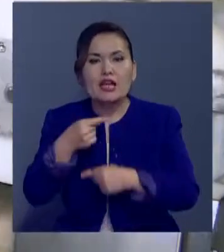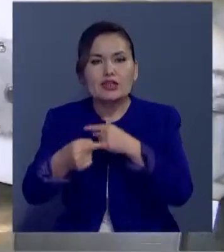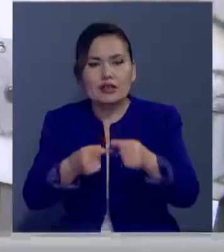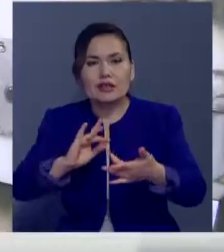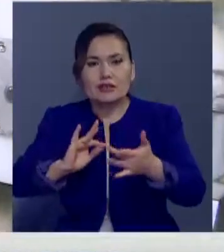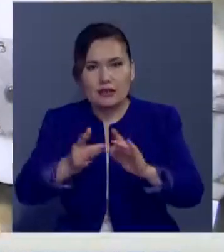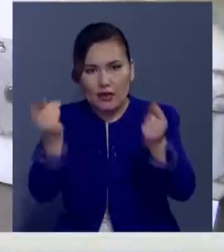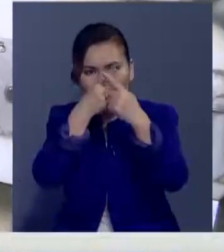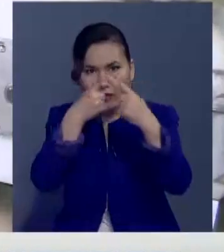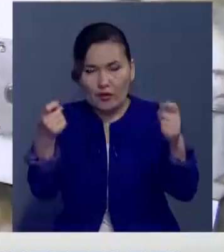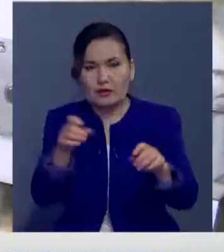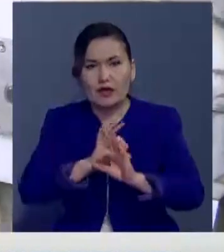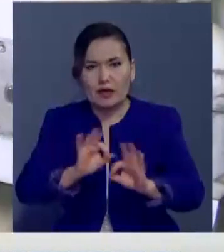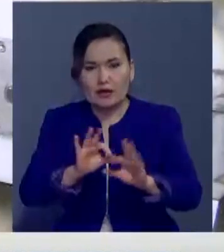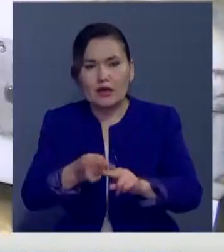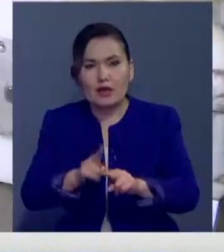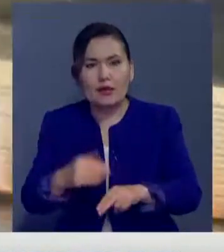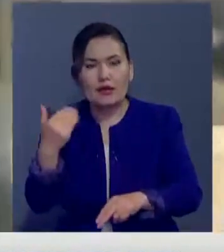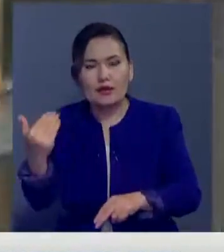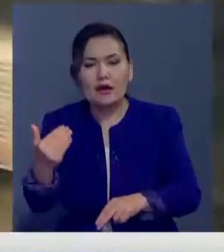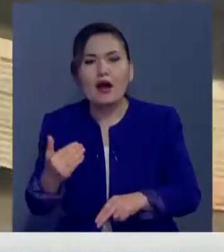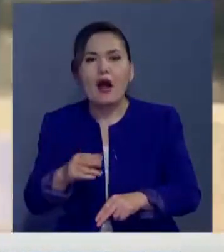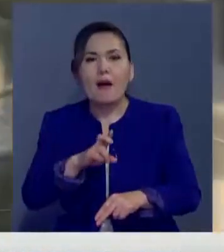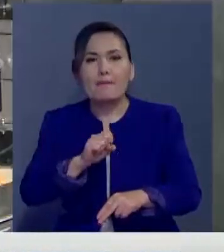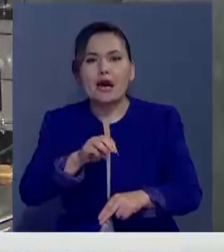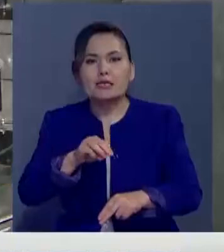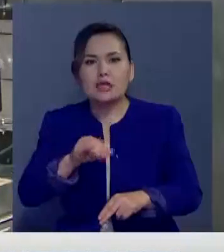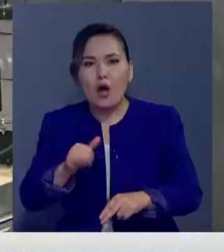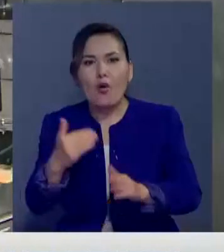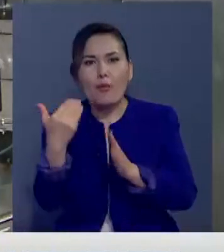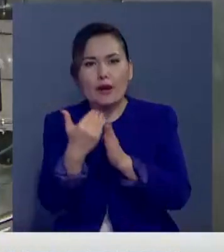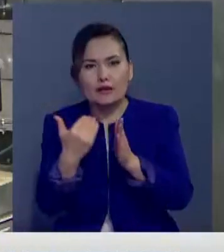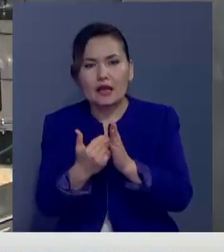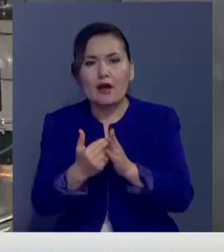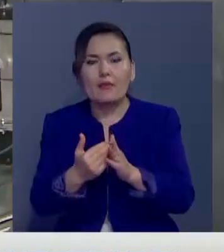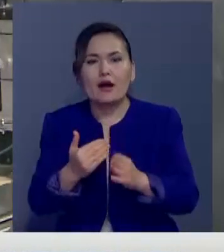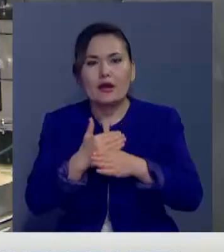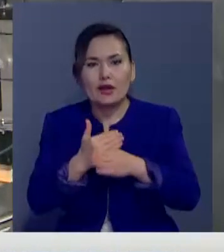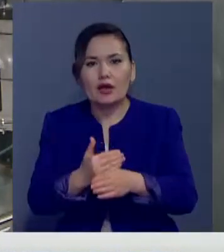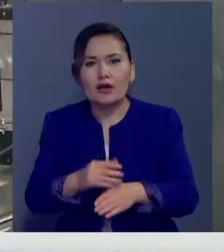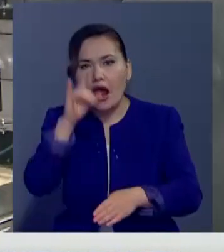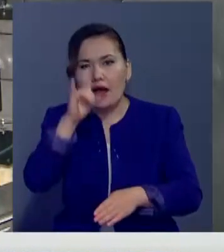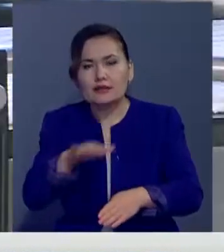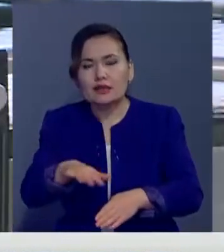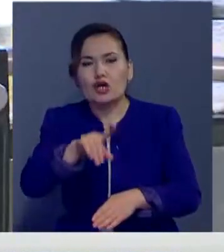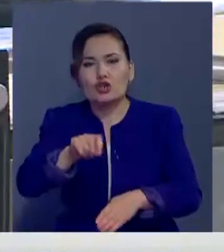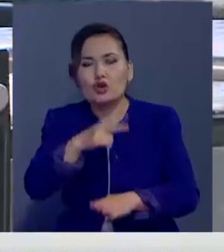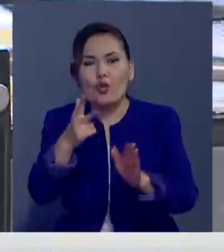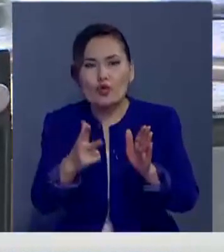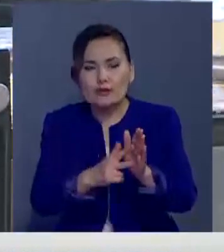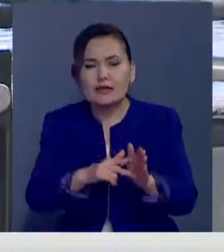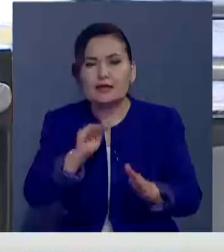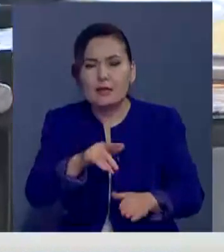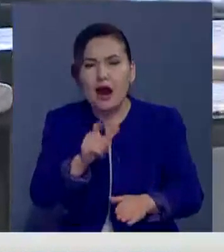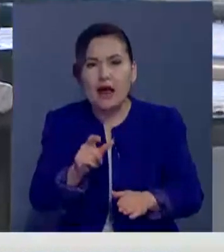онлайн сұхбат кезінде айтты. Оның сөзіне сүйенсек, бастау бағдарламасы арқылы елде 118 мың азамат бизнес саласы бойынша